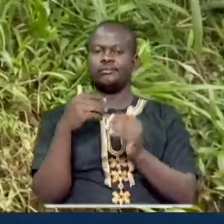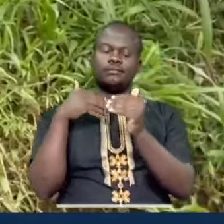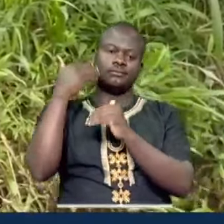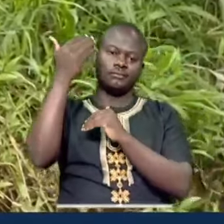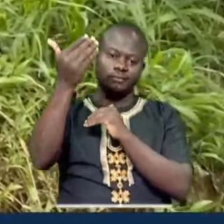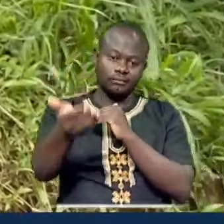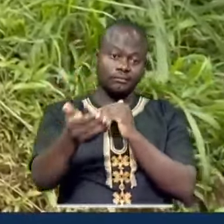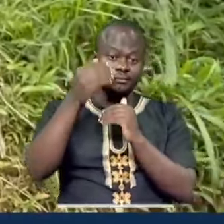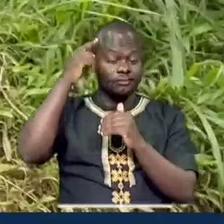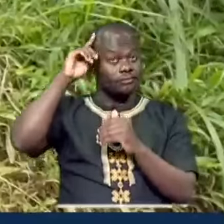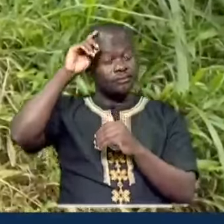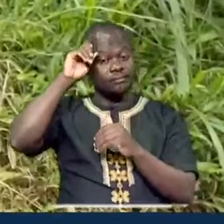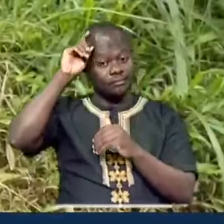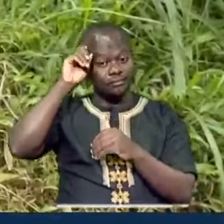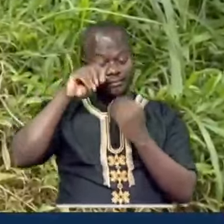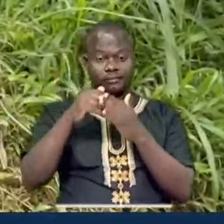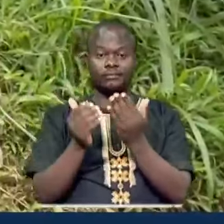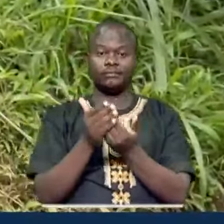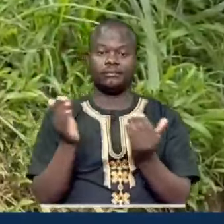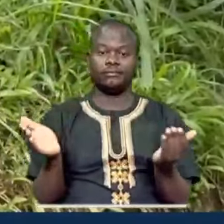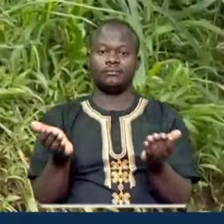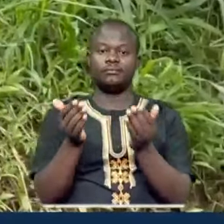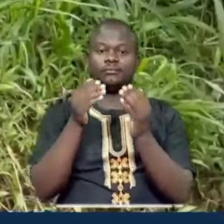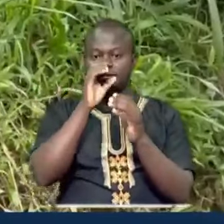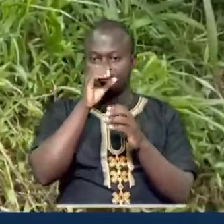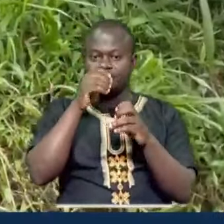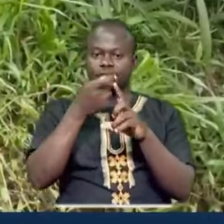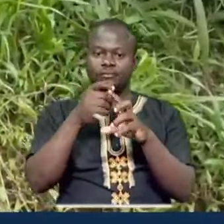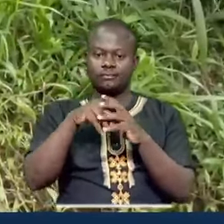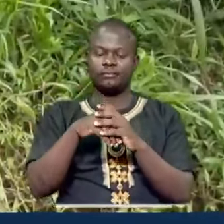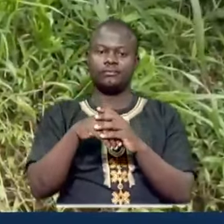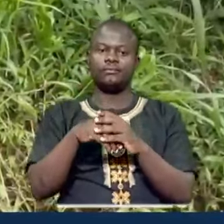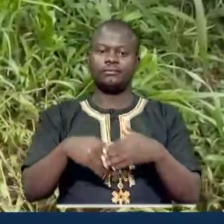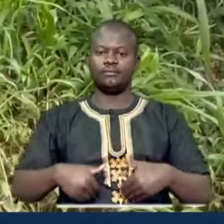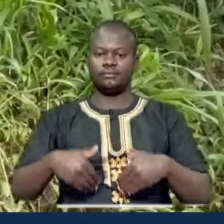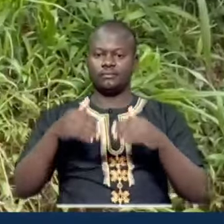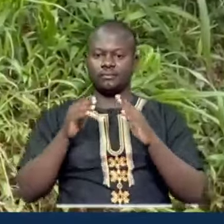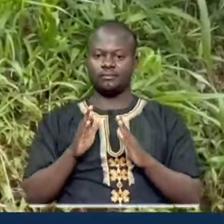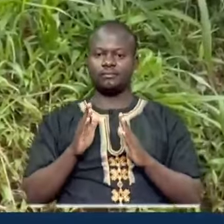ariko igitekerezo cyo korora ingurube nagikuye muri Rungano Ndota, nagikuye muri